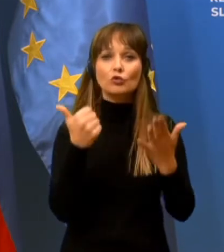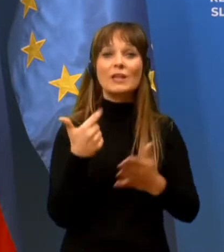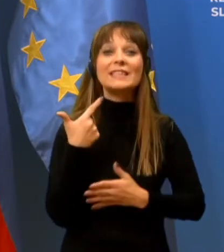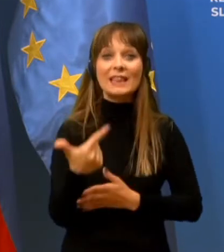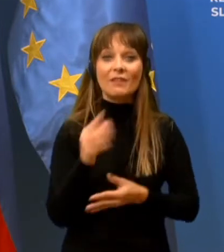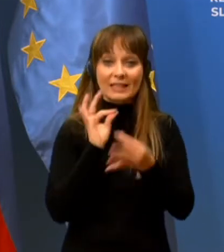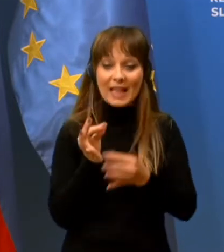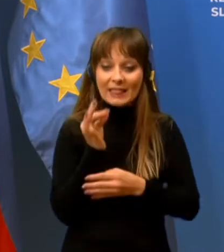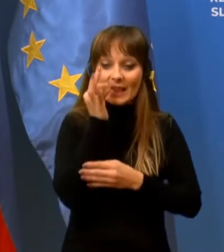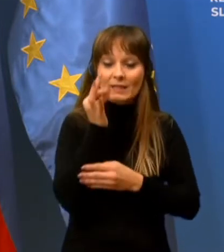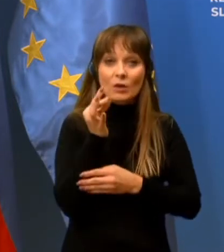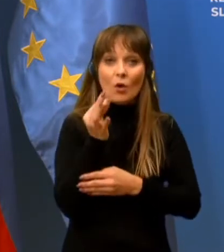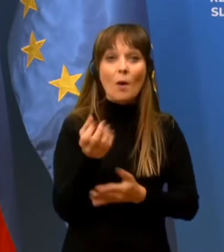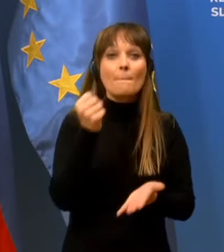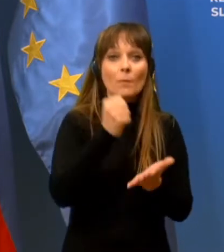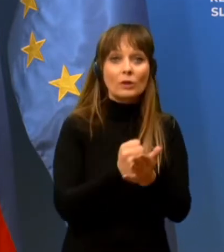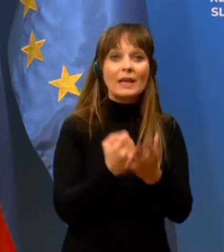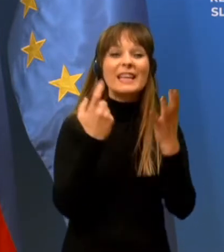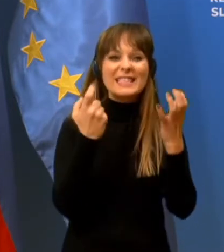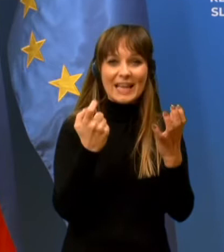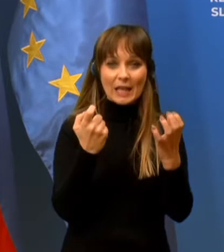4326 testih, potrjenih